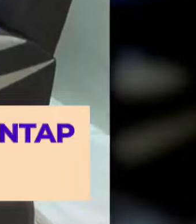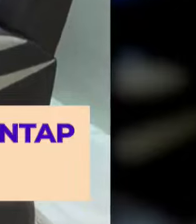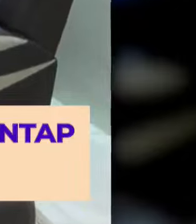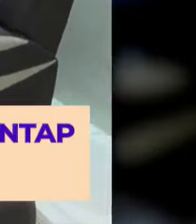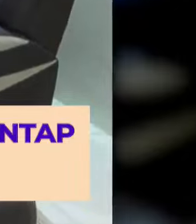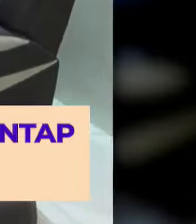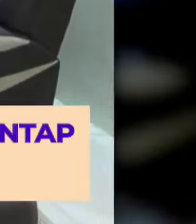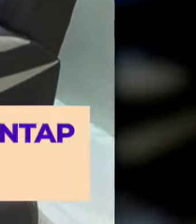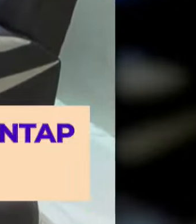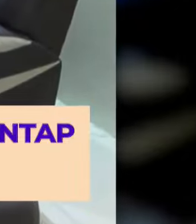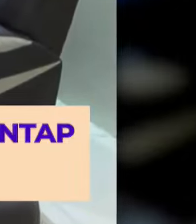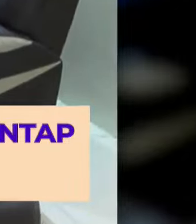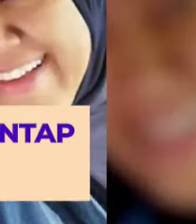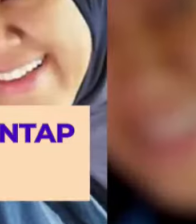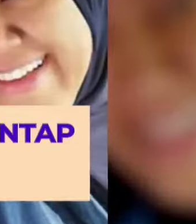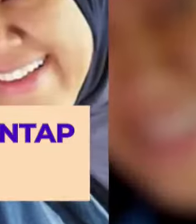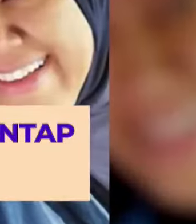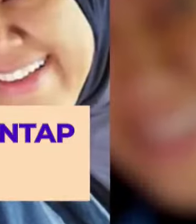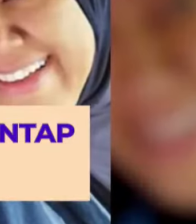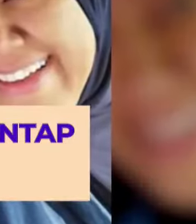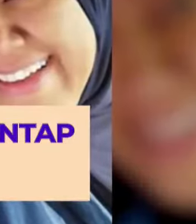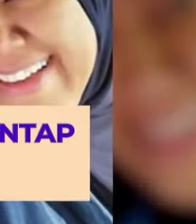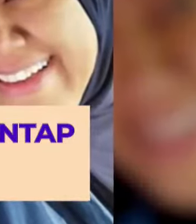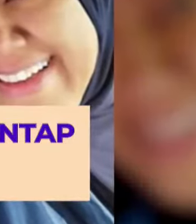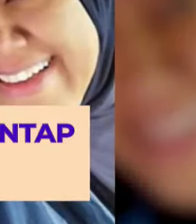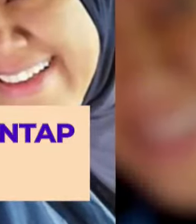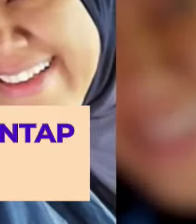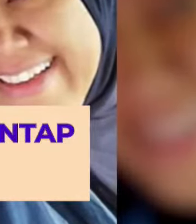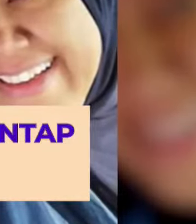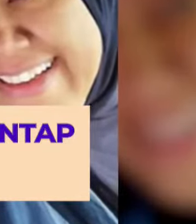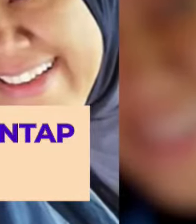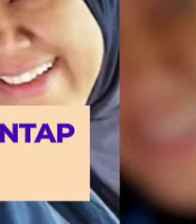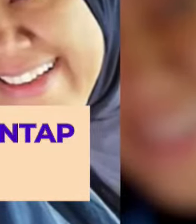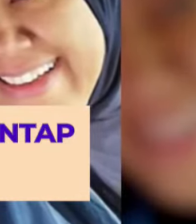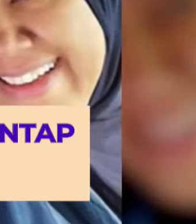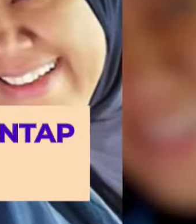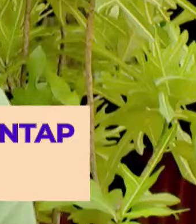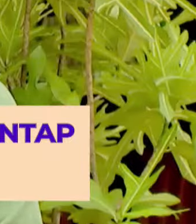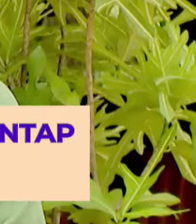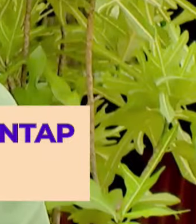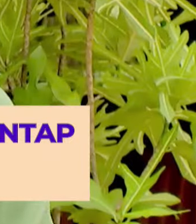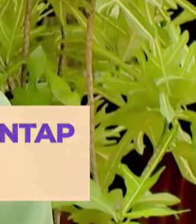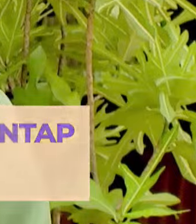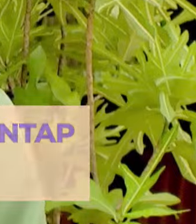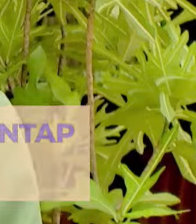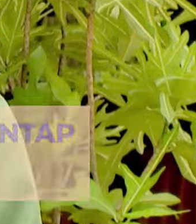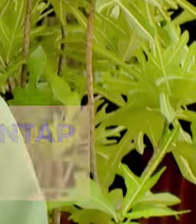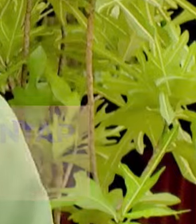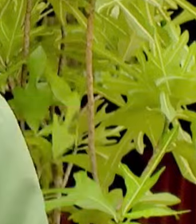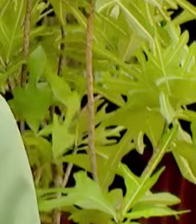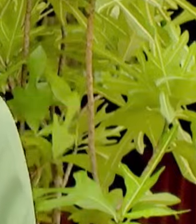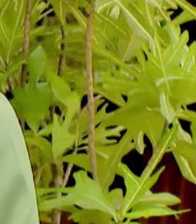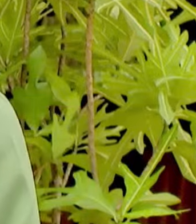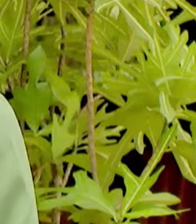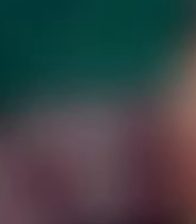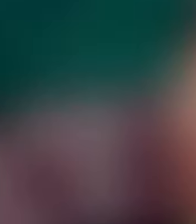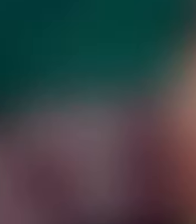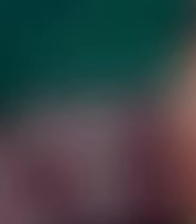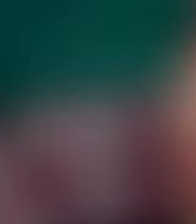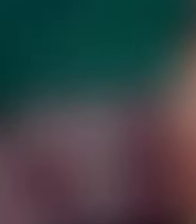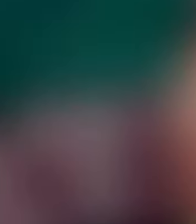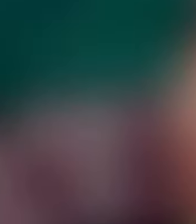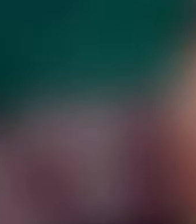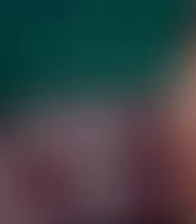solat raya. Dalam kereta kan? Kita sama-sama bertakbir. Dengan saudara mara semua main